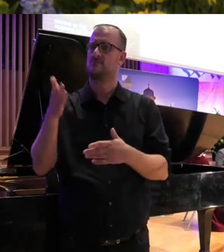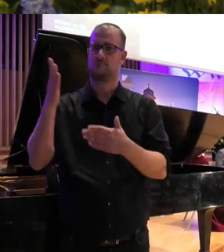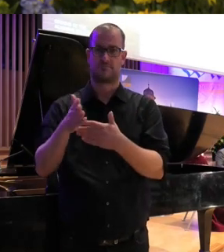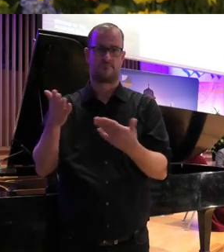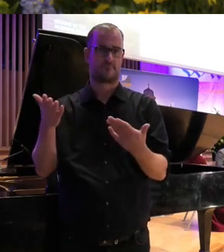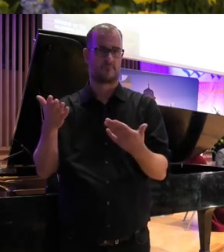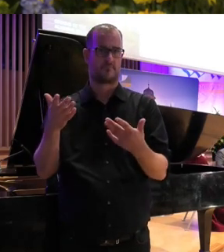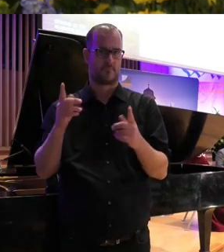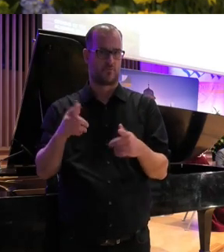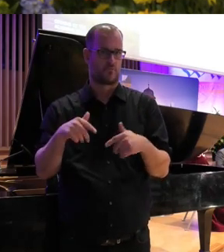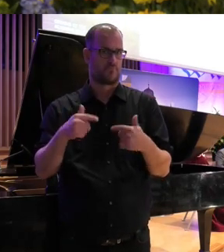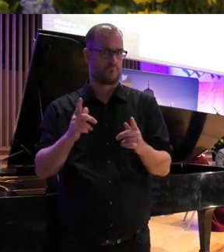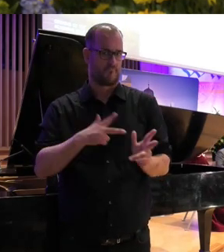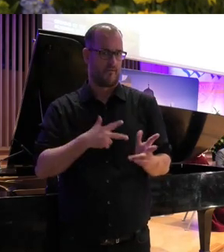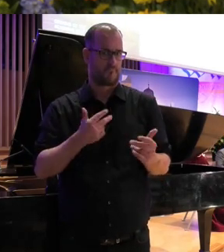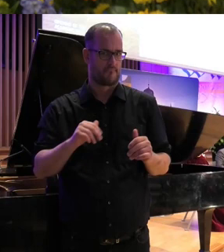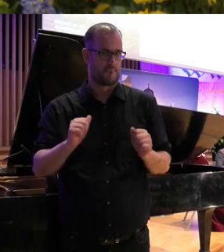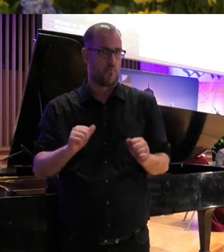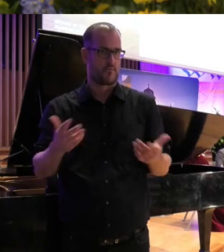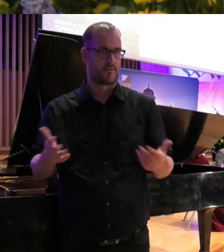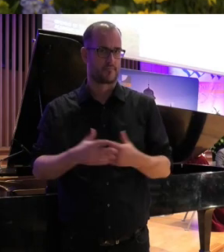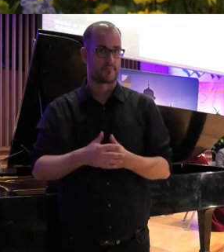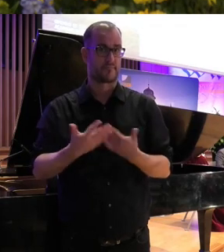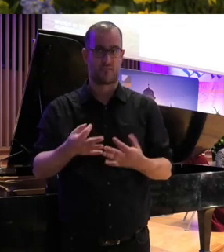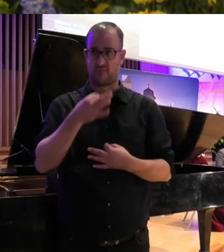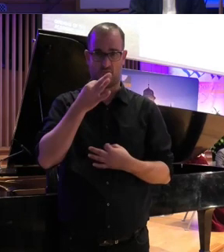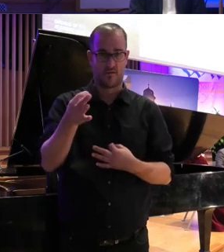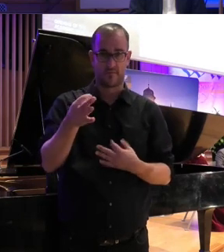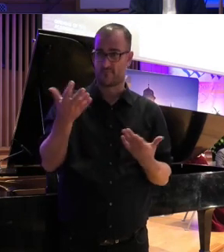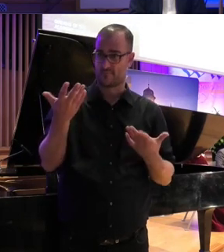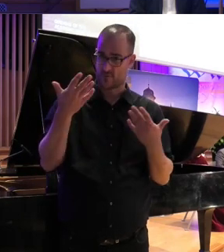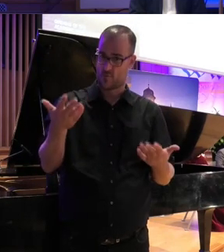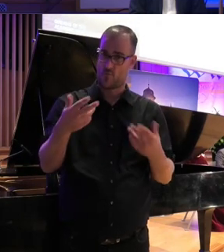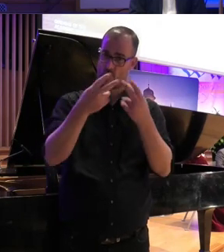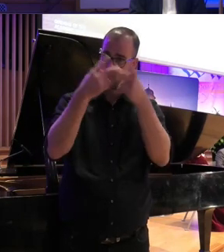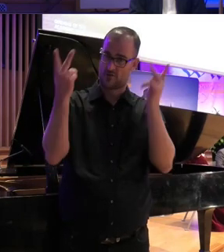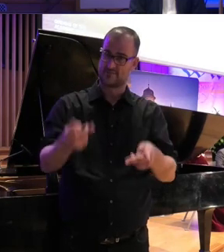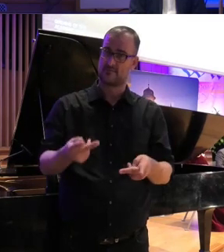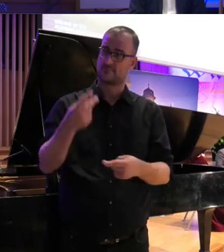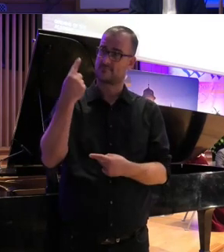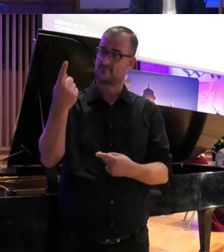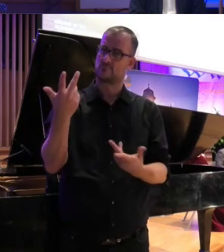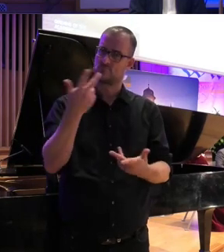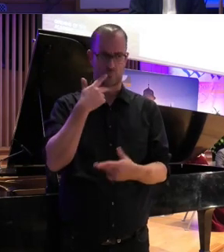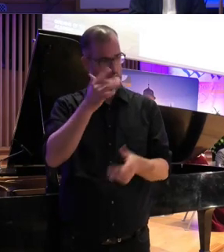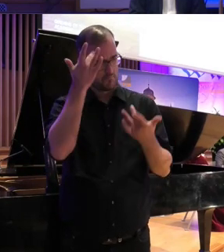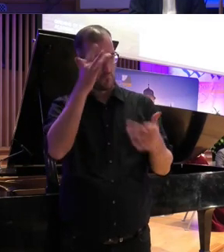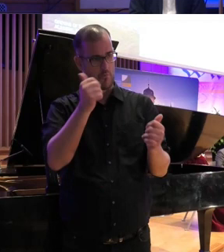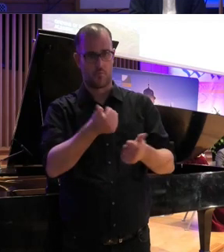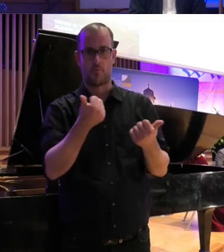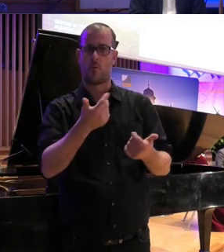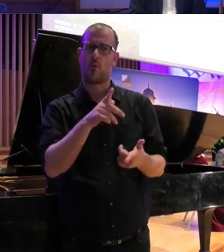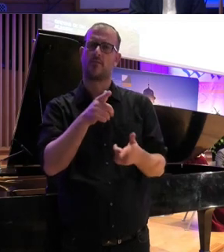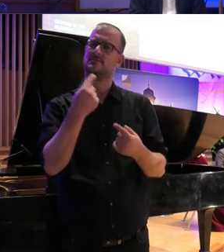ist vielleicht dann doch gegeben. Ja? Die Frage ist das ein Konzept, was Sie befürworten würden, oder sind Sie da